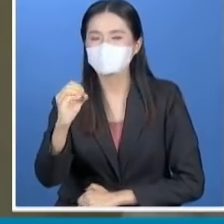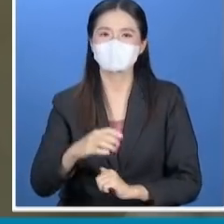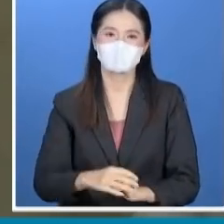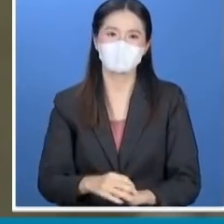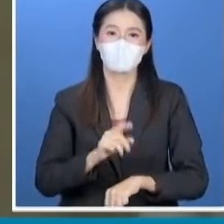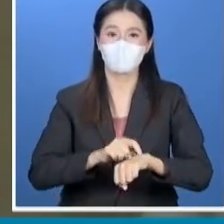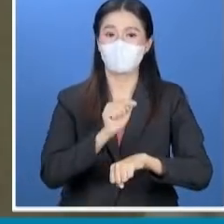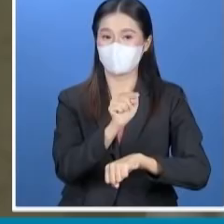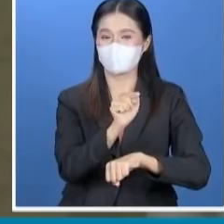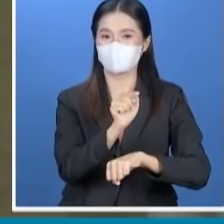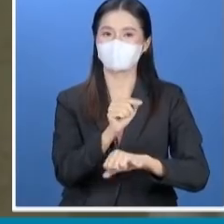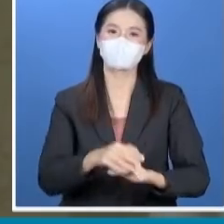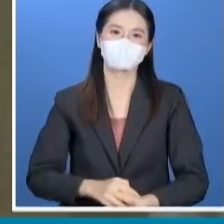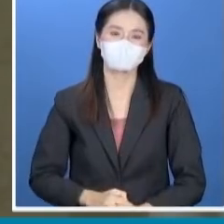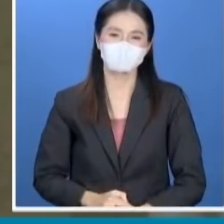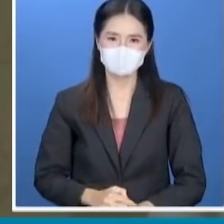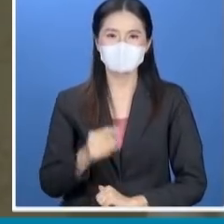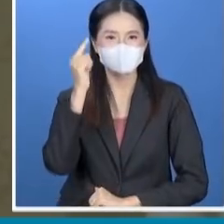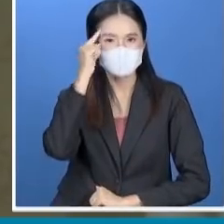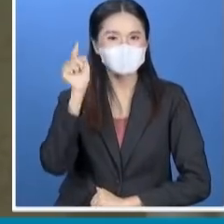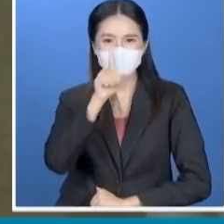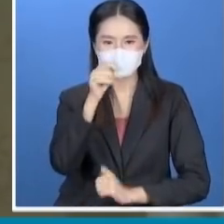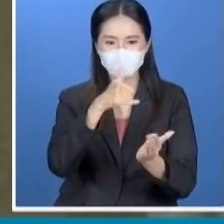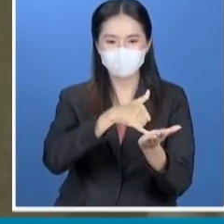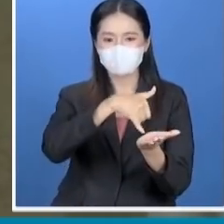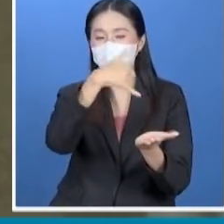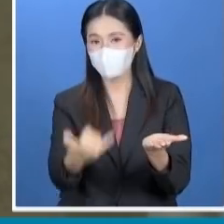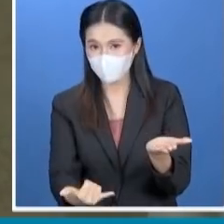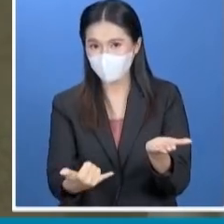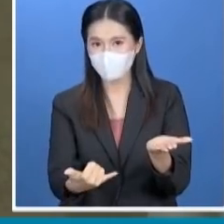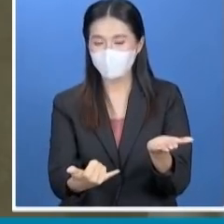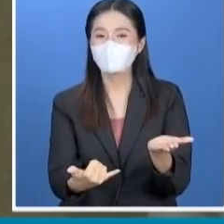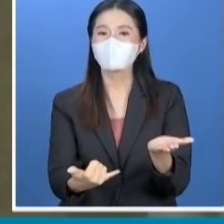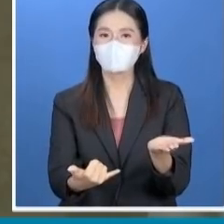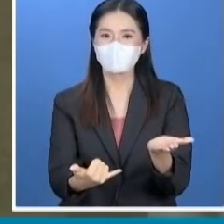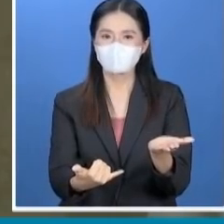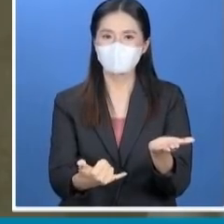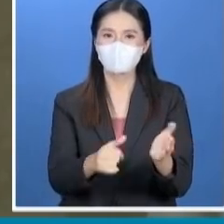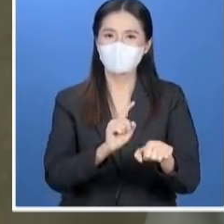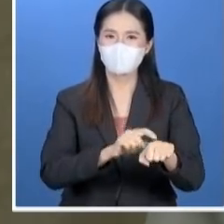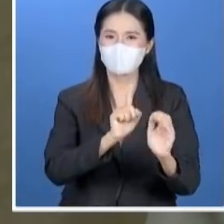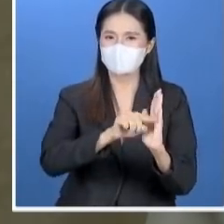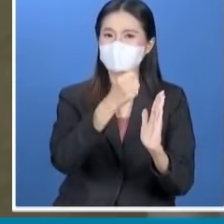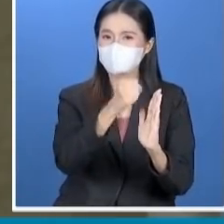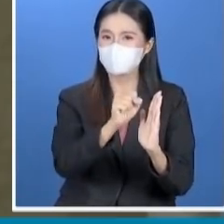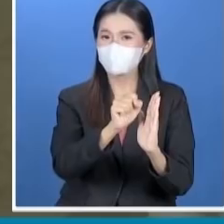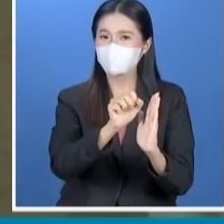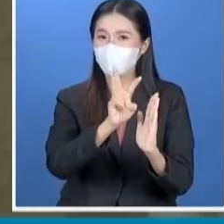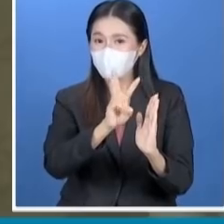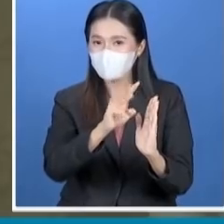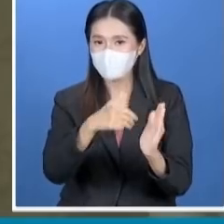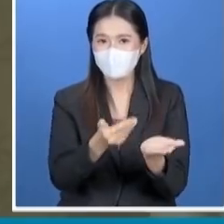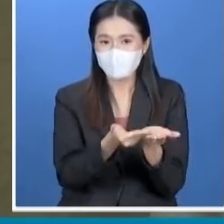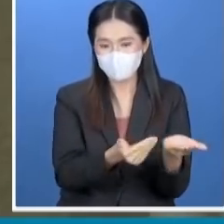22:34.10 นะครับเป็นเวลาที่สันนิษฐานว่าตกตอนนั้นหลังจากนั้นเลยไป10กว่าวินาทีก็ลดความเร็วกับหั